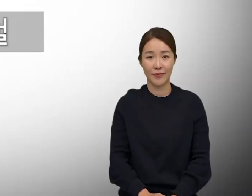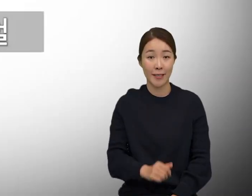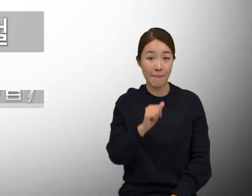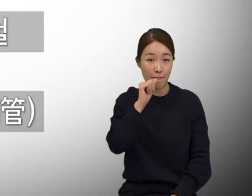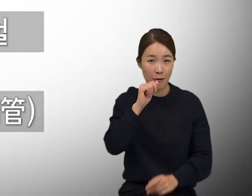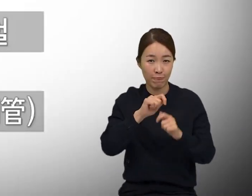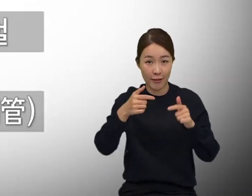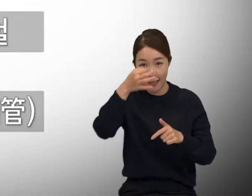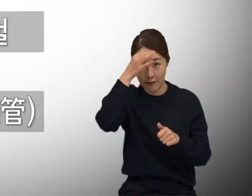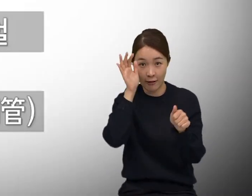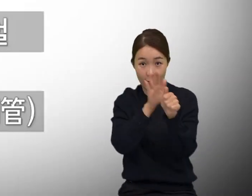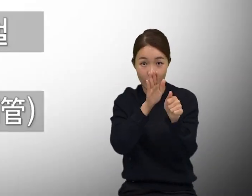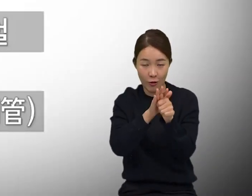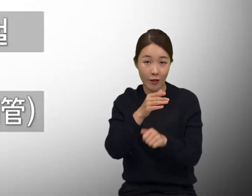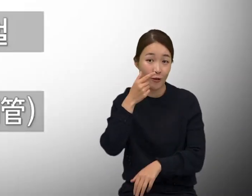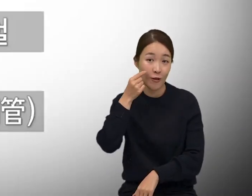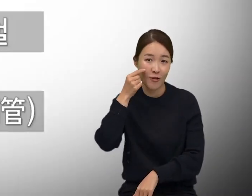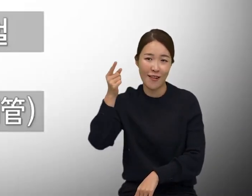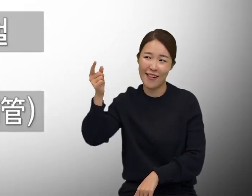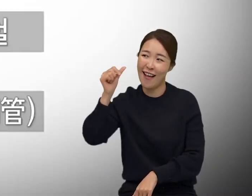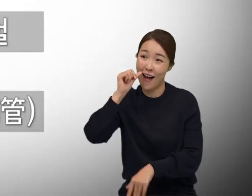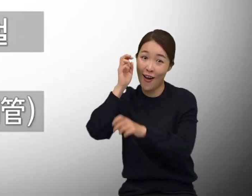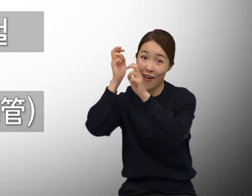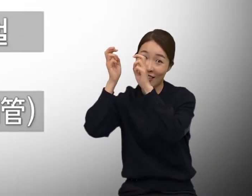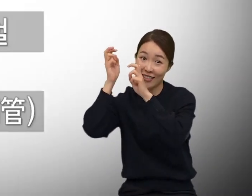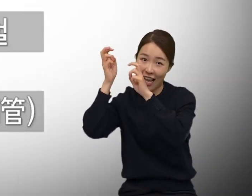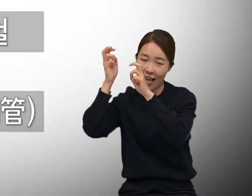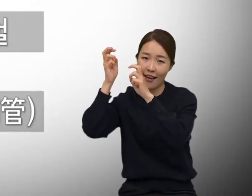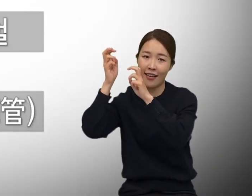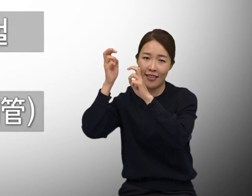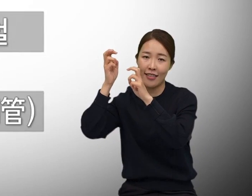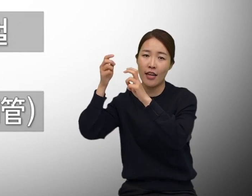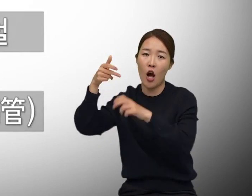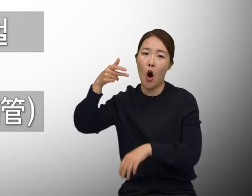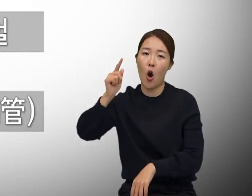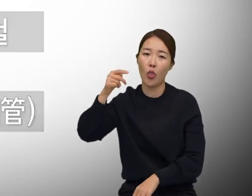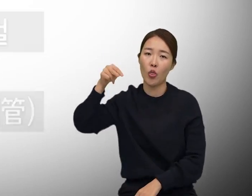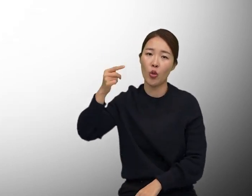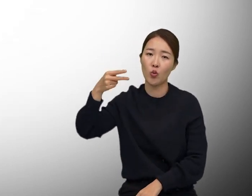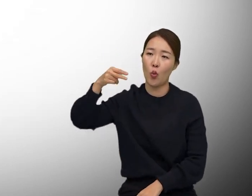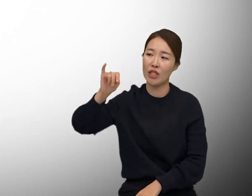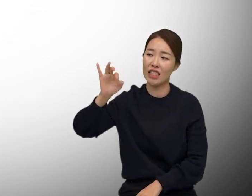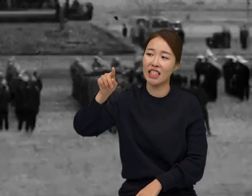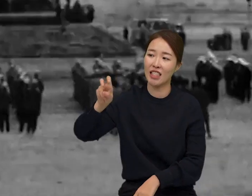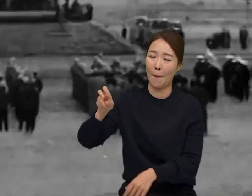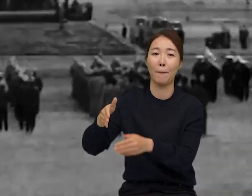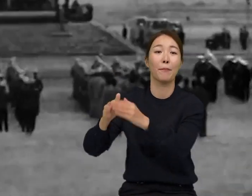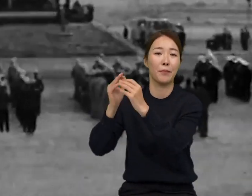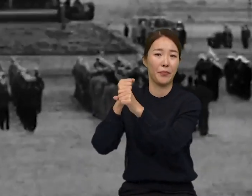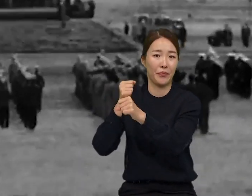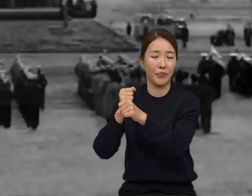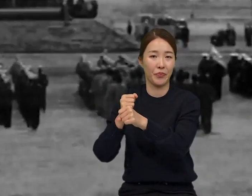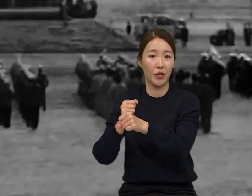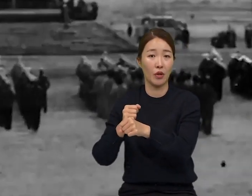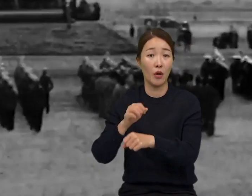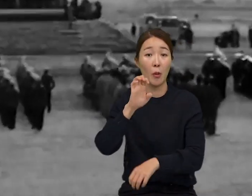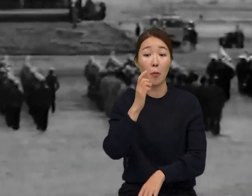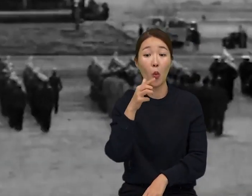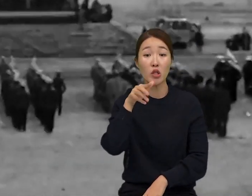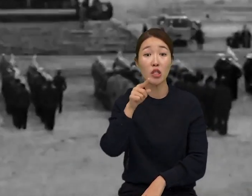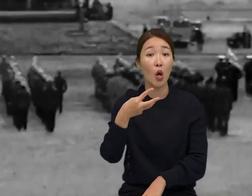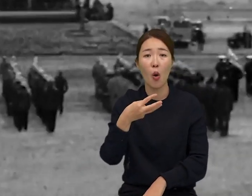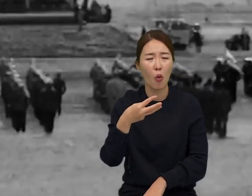포철의 기술을 지원할 일본의 철강 회사들은 재팬그룹 컨소시엄을 만들었다. 포철에는 외자